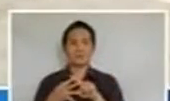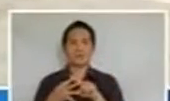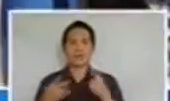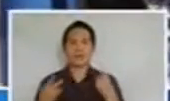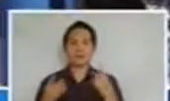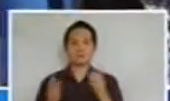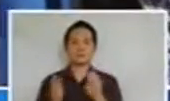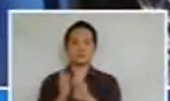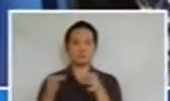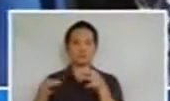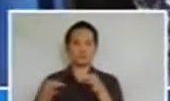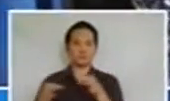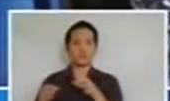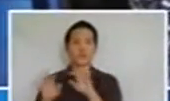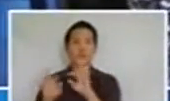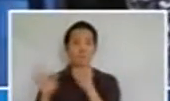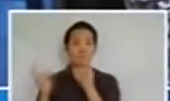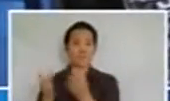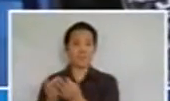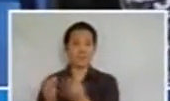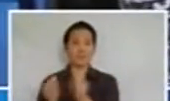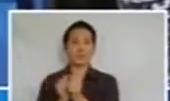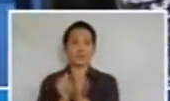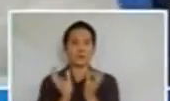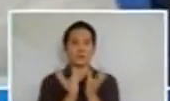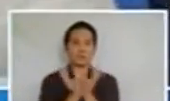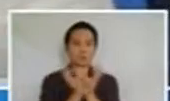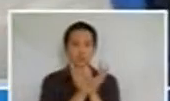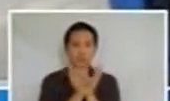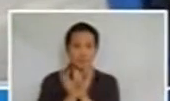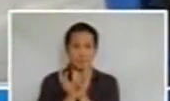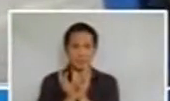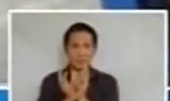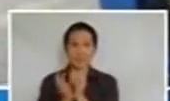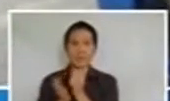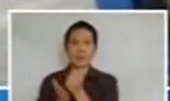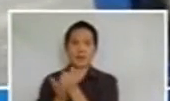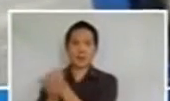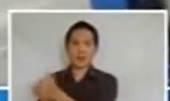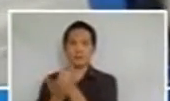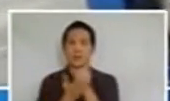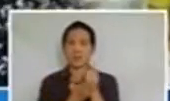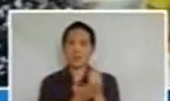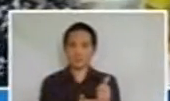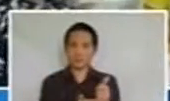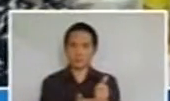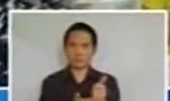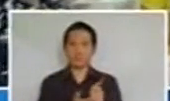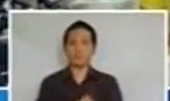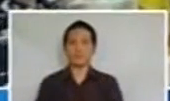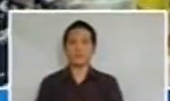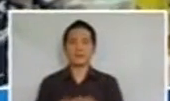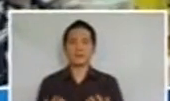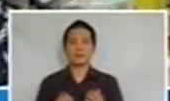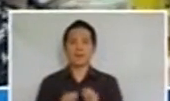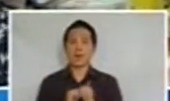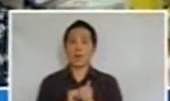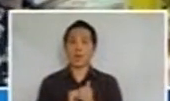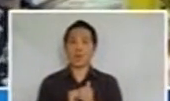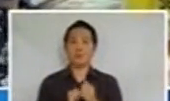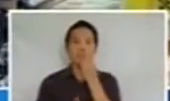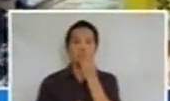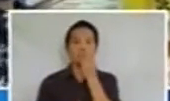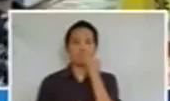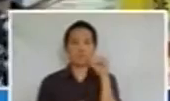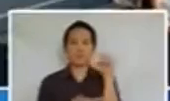donations. Sa kabuuan, aabot na sa mahigit 200 PDL at 36 na pamilya nila ang nabigyan ng food packs